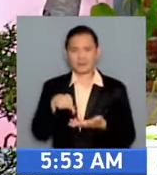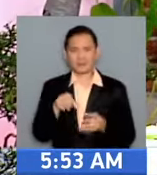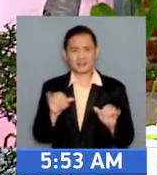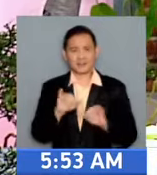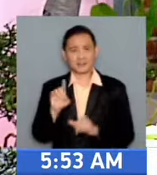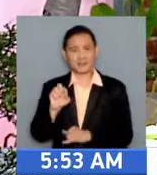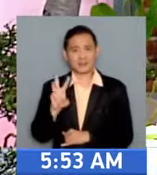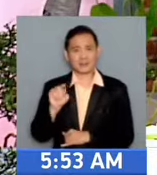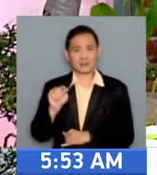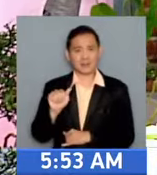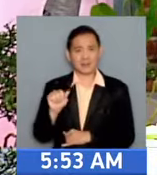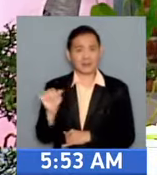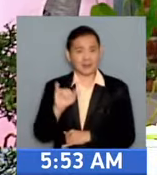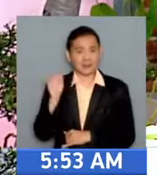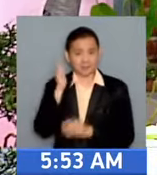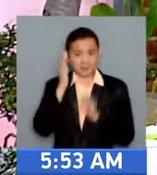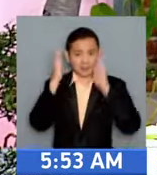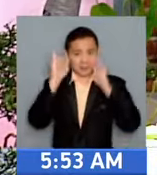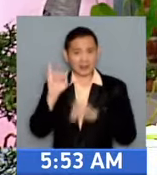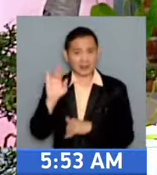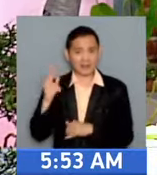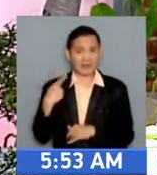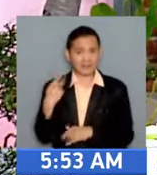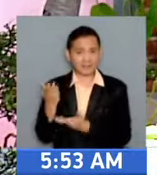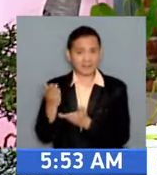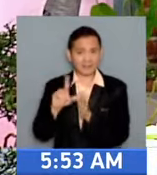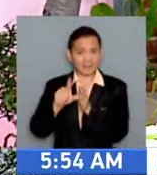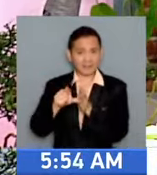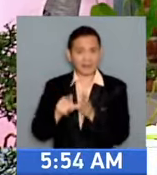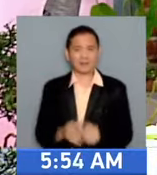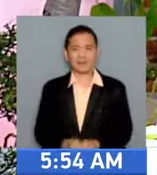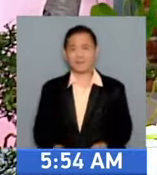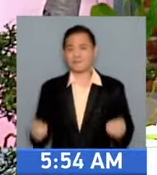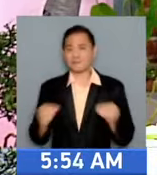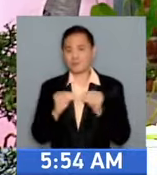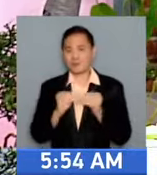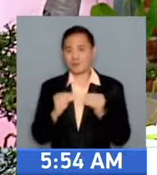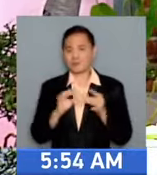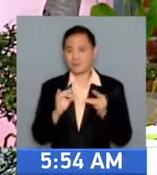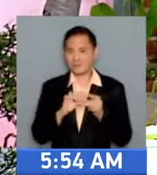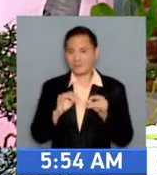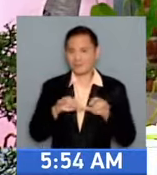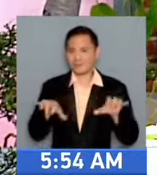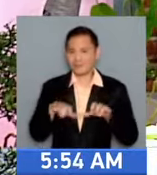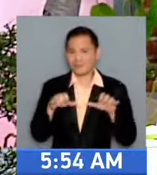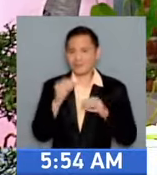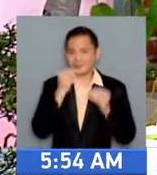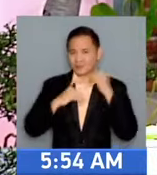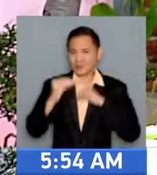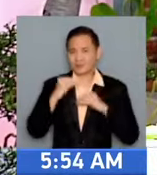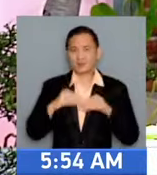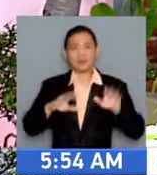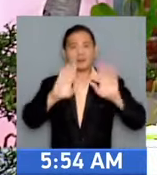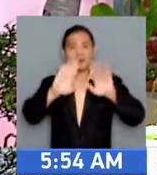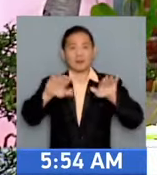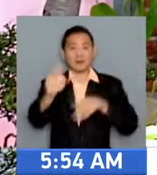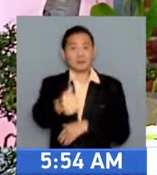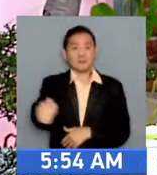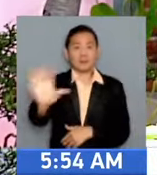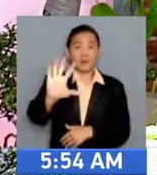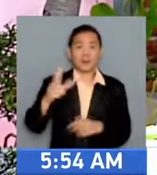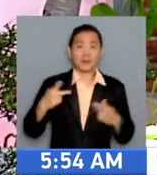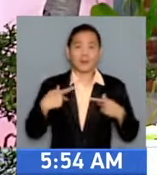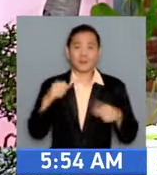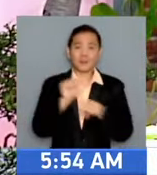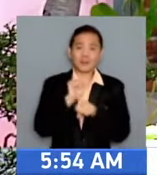JR. Babalikan natin sila mamaya, mga kapuso. Sa mga kakagising lang tulad namin, good morning po. May pasok na po. Holiday is over. Sa mga papasok